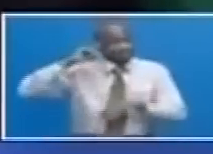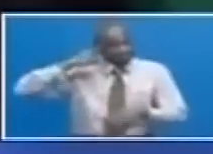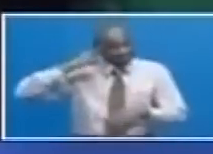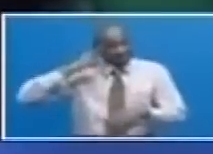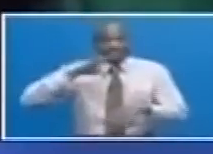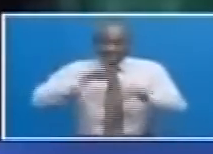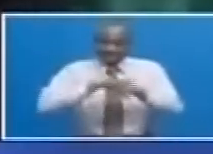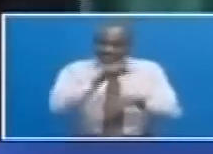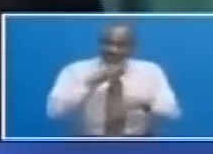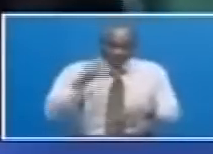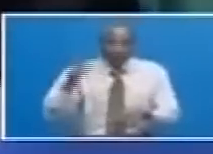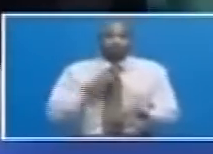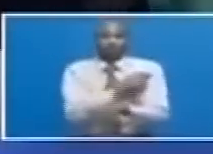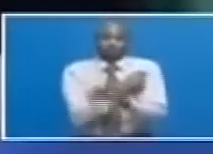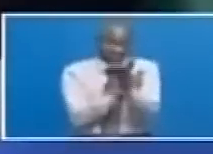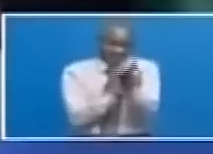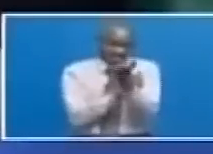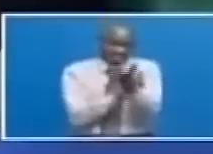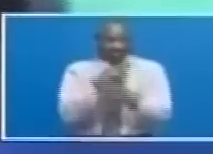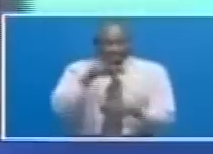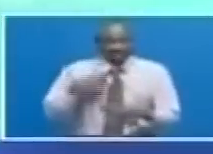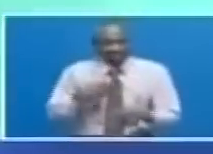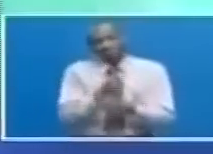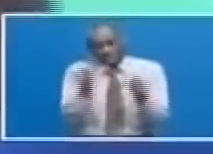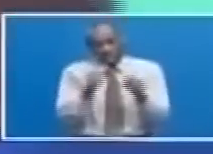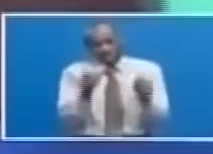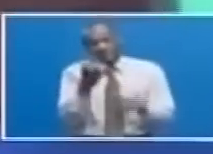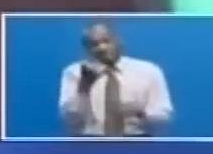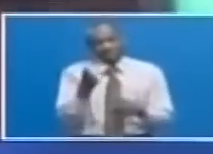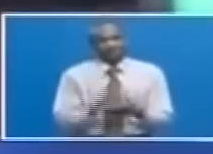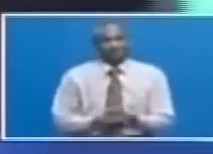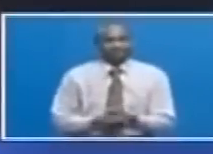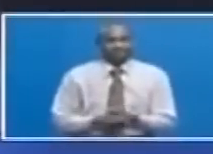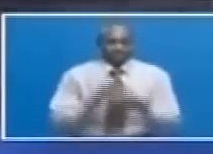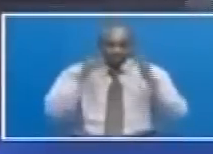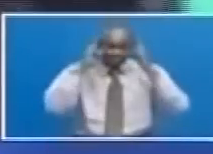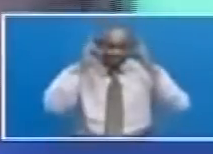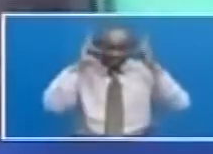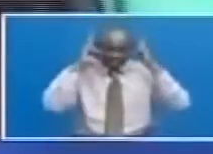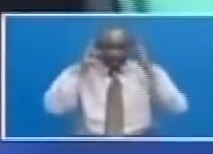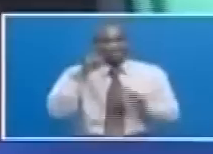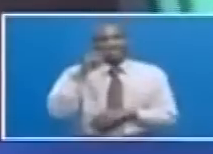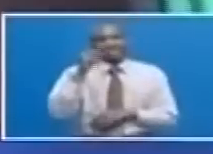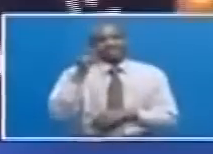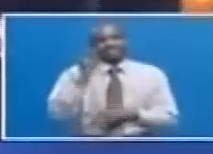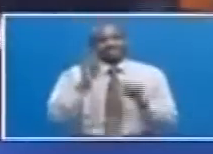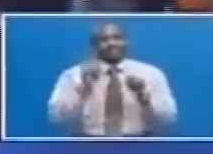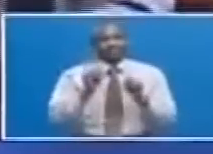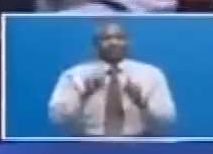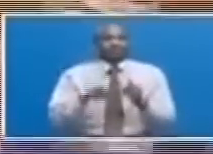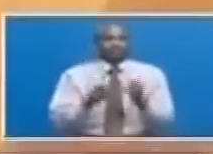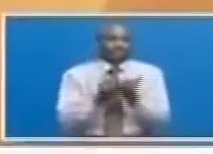walimpeleka katika hospitali moja mjini humo ambapo anaendelea kupokea matibabu. Mashirima Kapombe, KTN Leo Wikendi.